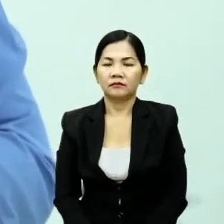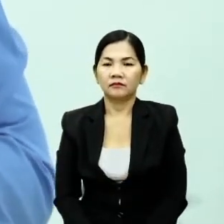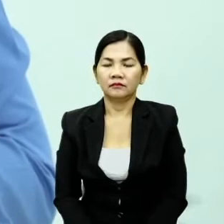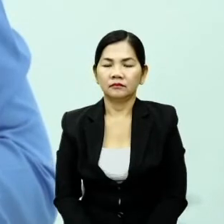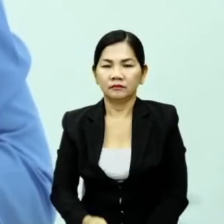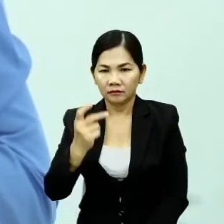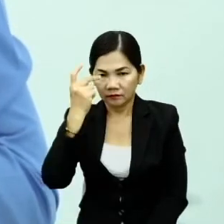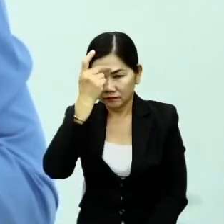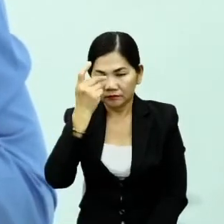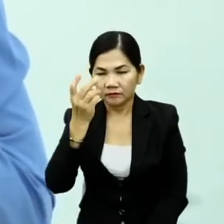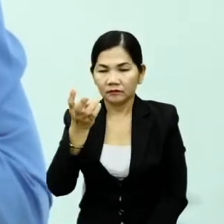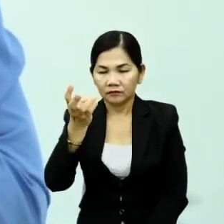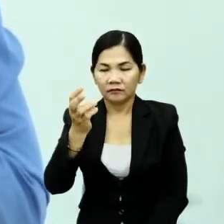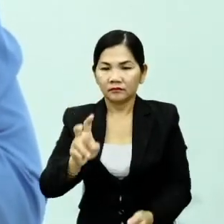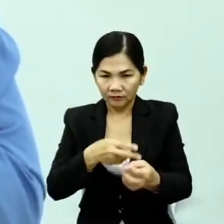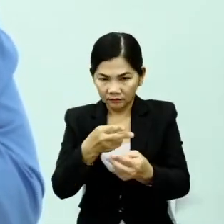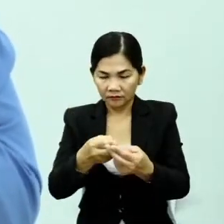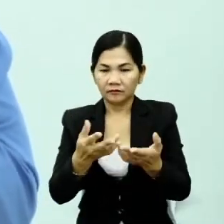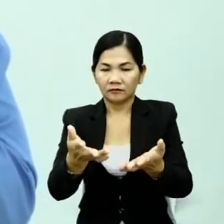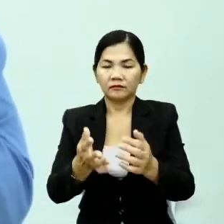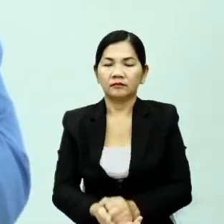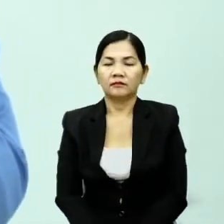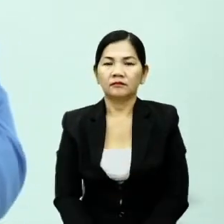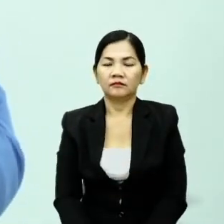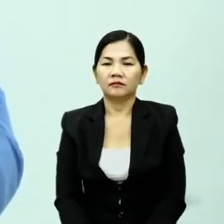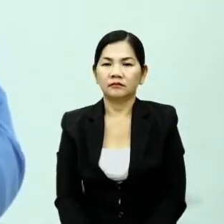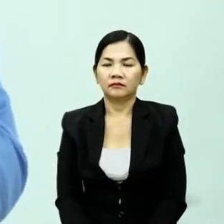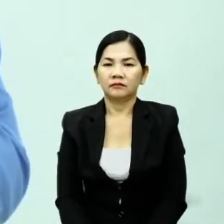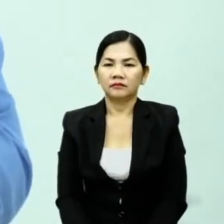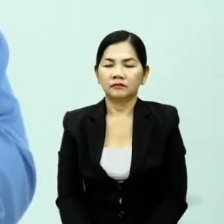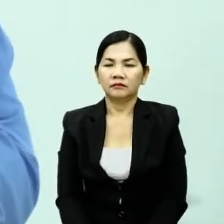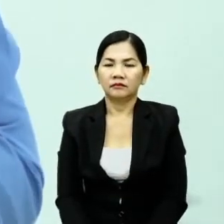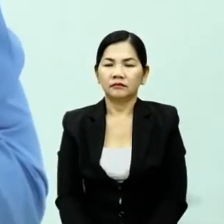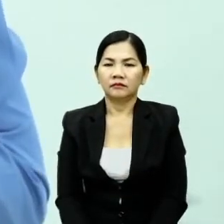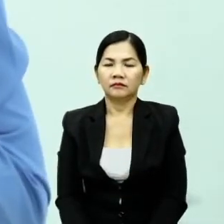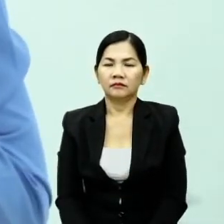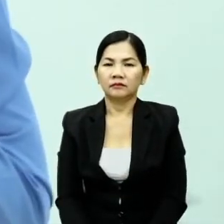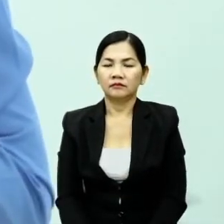chẳng con cật bên tịch sân hai trái prap này kru nè con